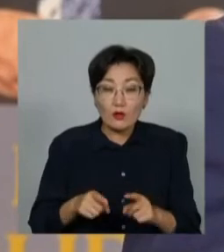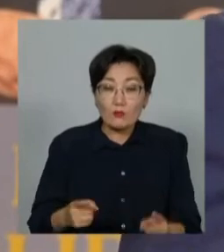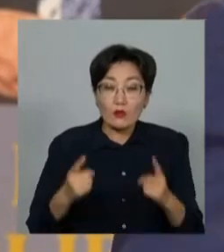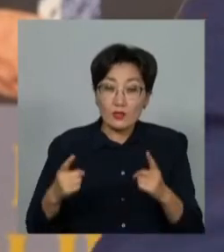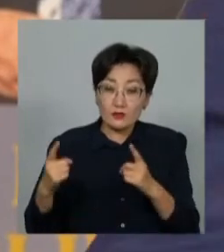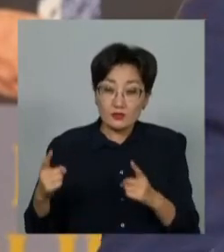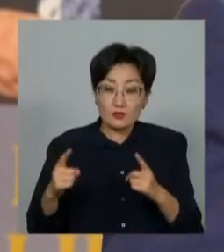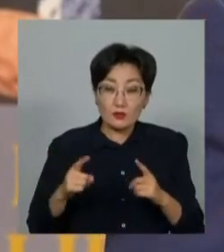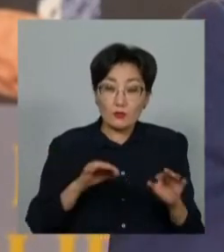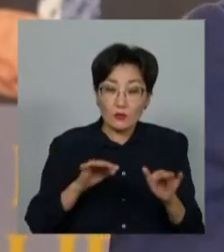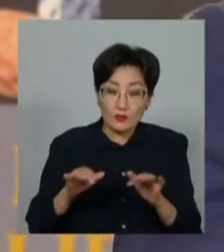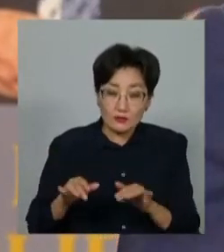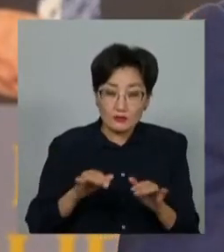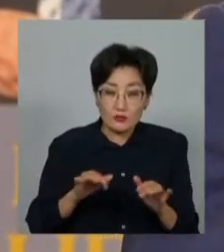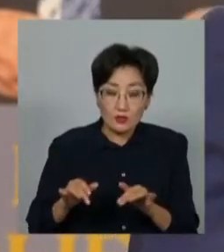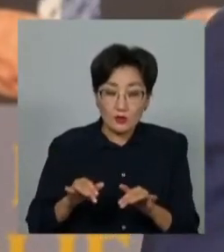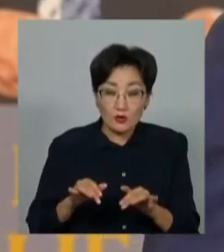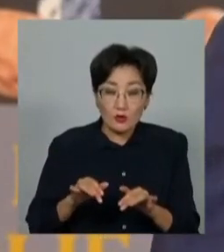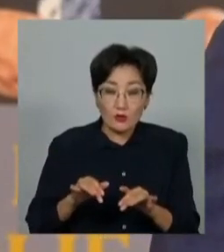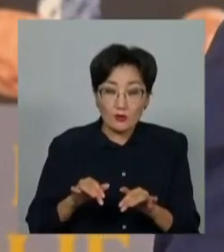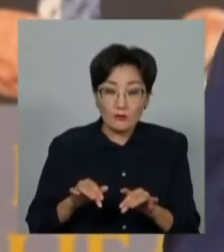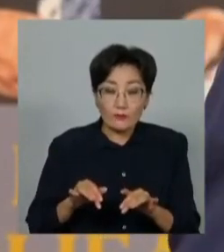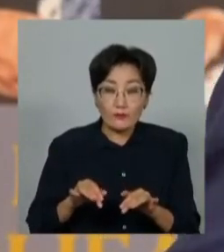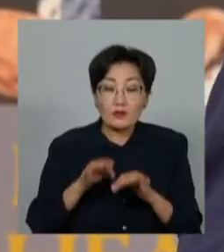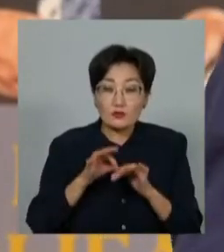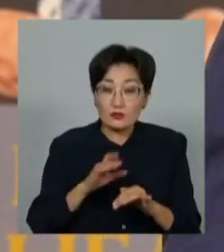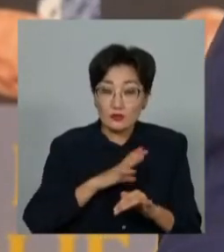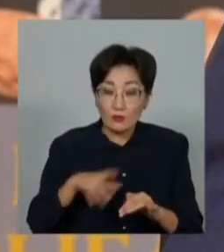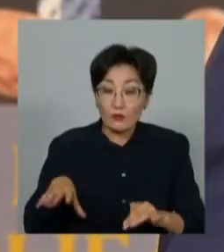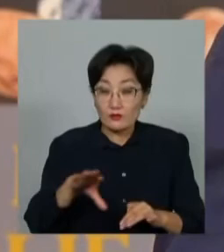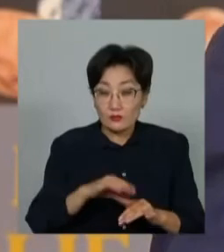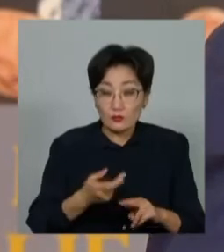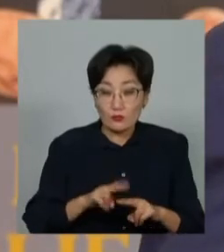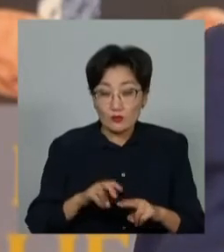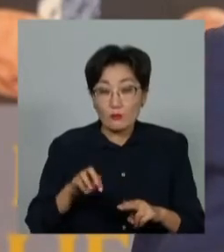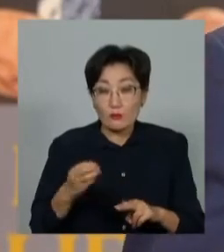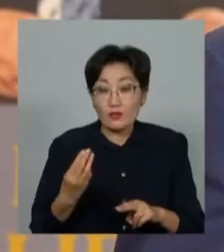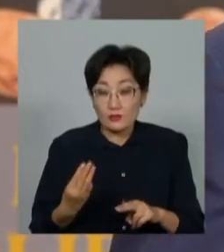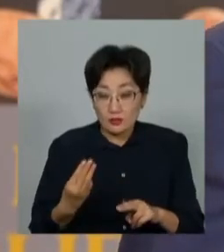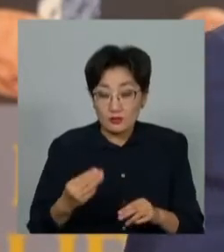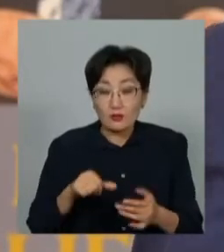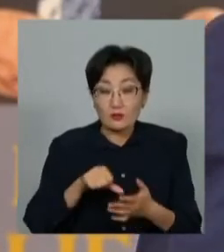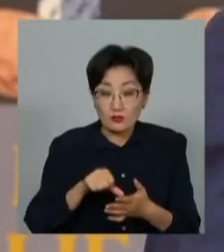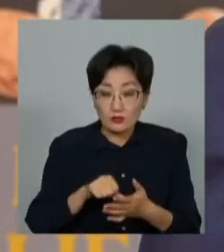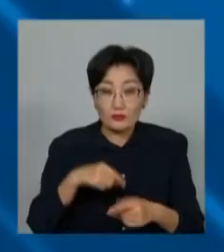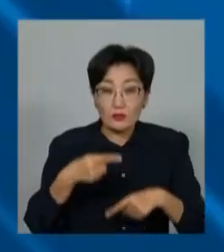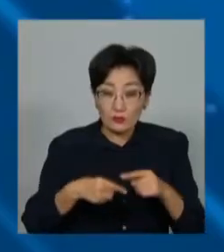іргелі-іргелі науқандар, іс-шаралар жүзеге асты. Оның бәрі де мәнекенің тікелей қатысуы бар.